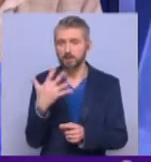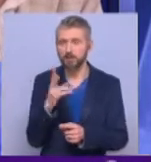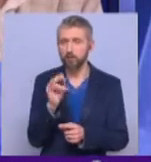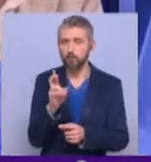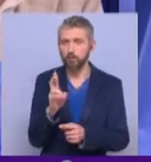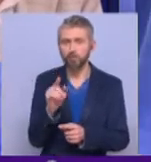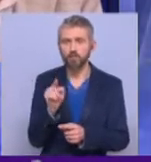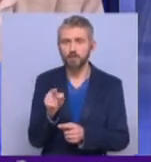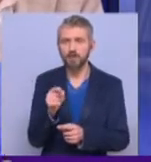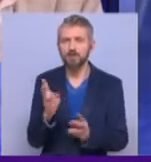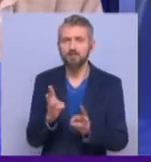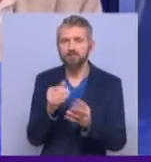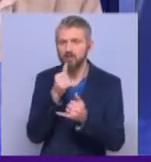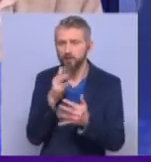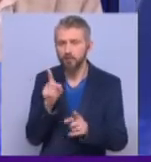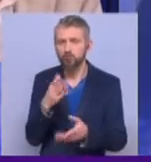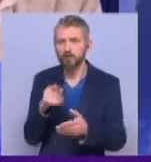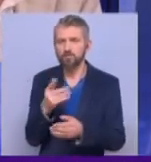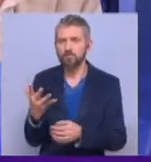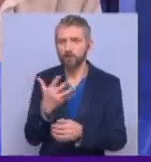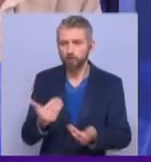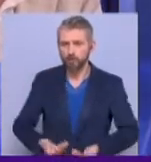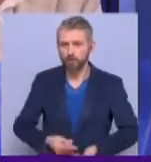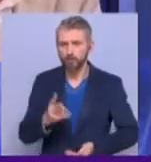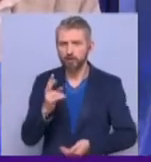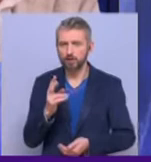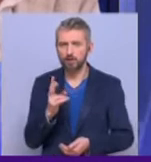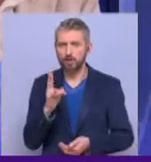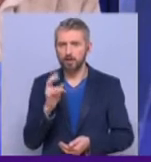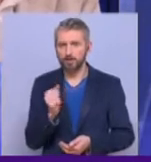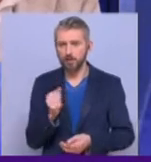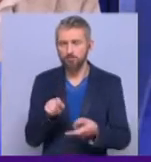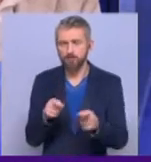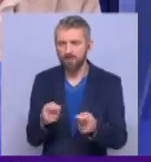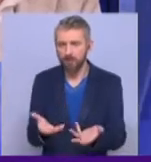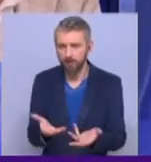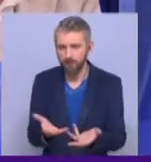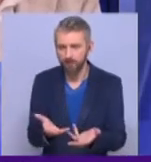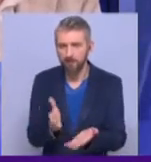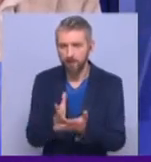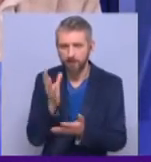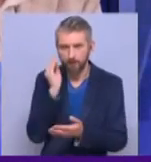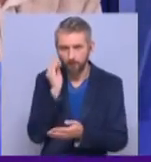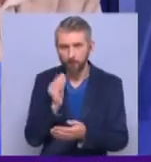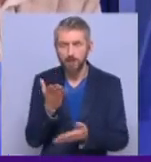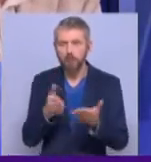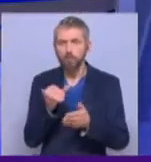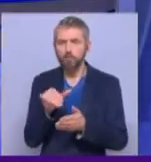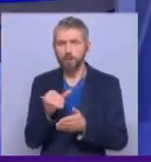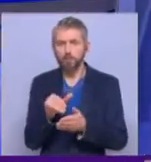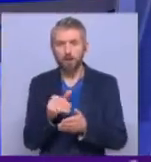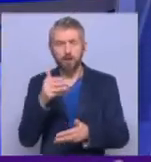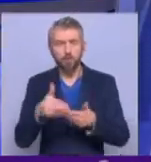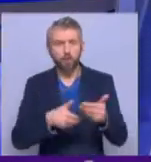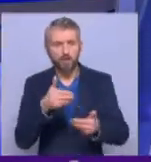кубов ви не спалите, навіть якщо ви впятером живете, на плиті. Ну, на плиті точно. Имеется в виду. Якщо басейн